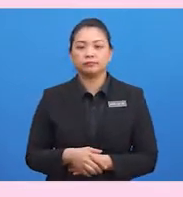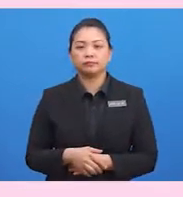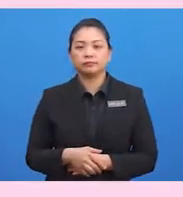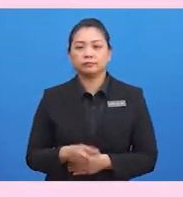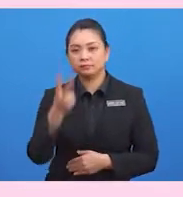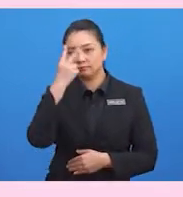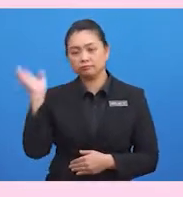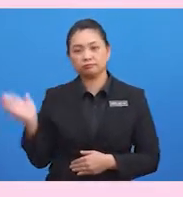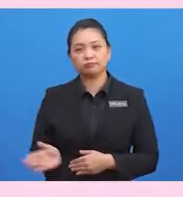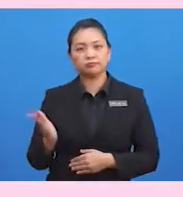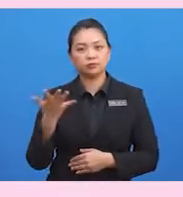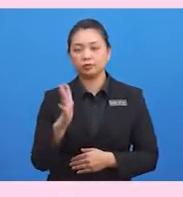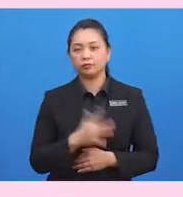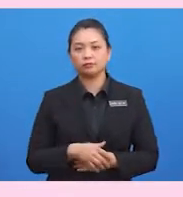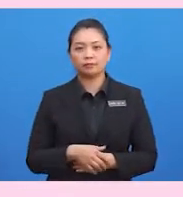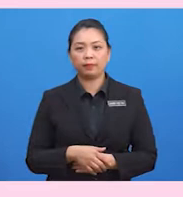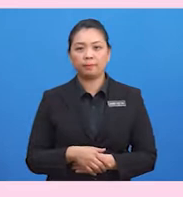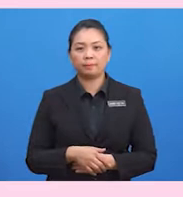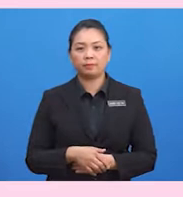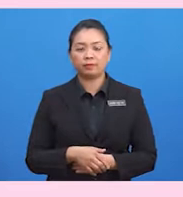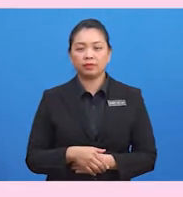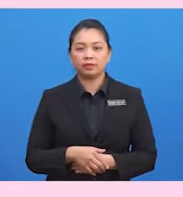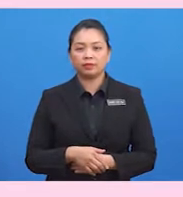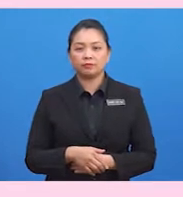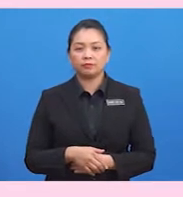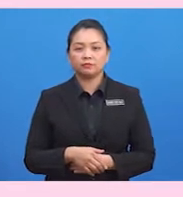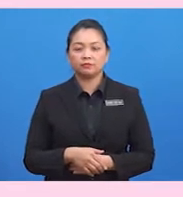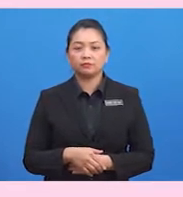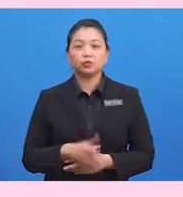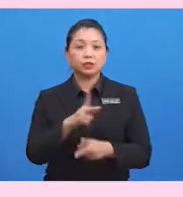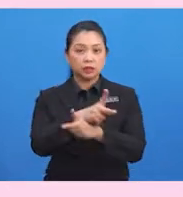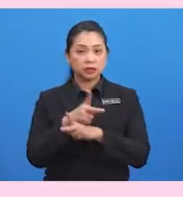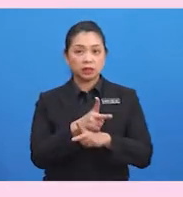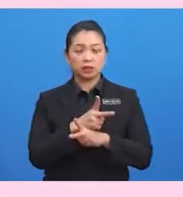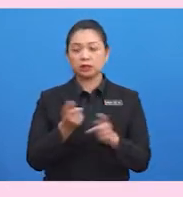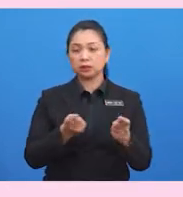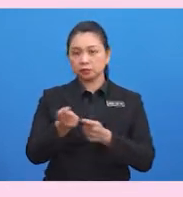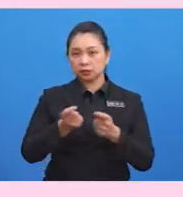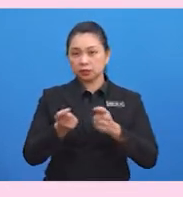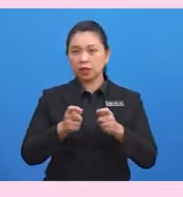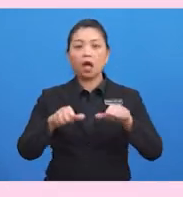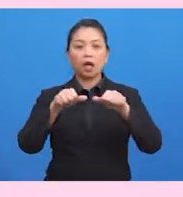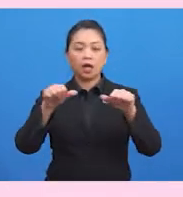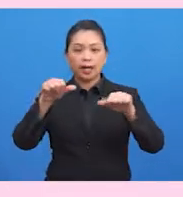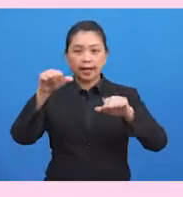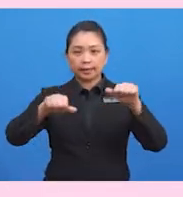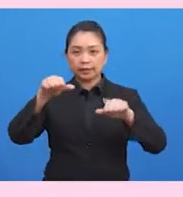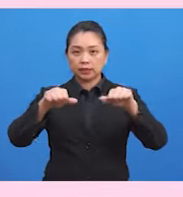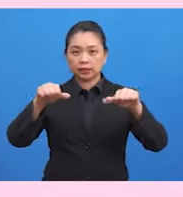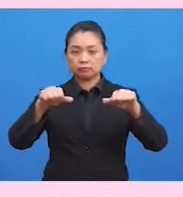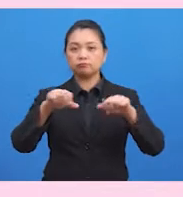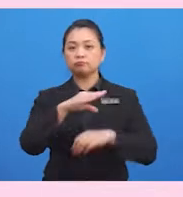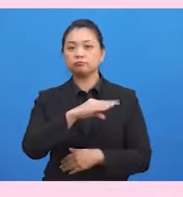termaktub dalam hukum kanon Melaka yaitu fungsinya menjaga bertakbiran yang adil dan saksama